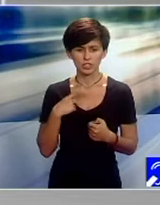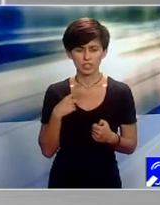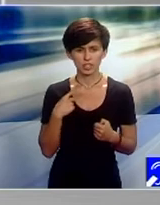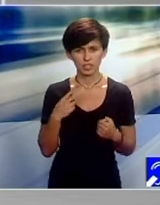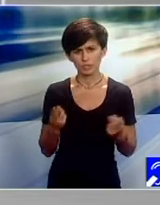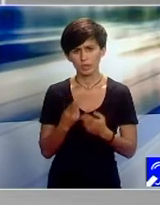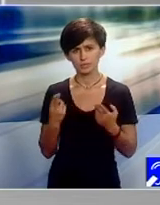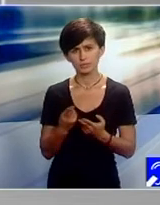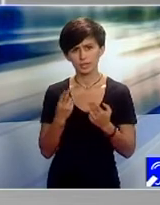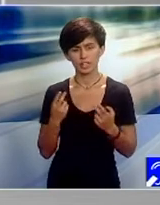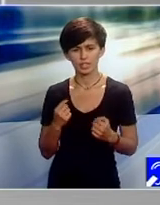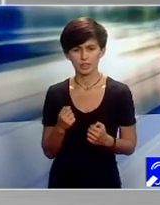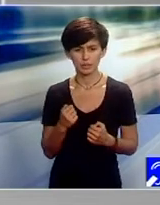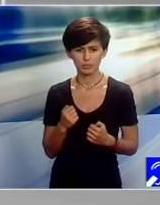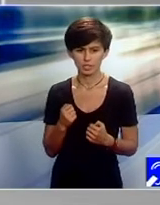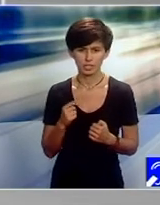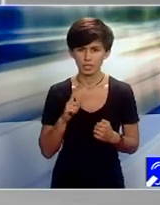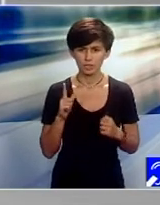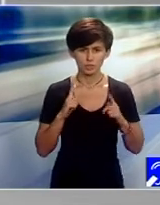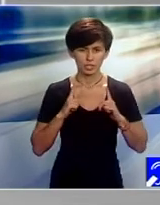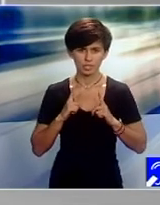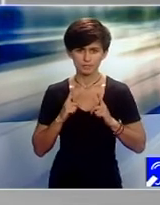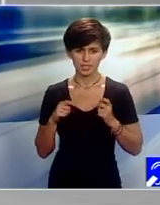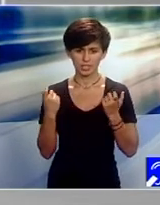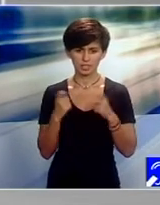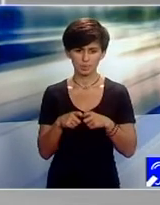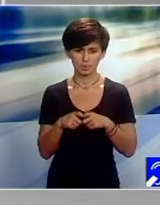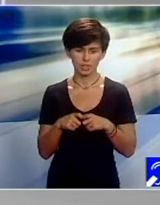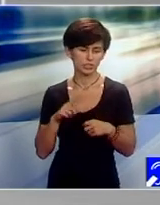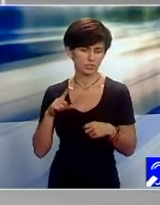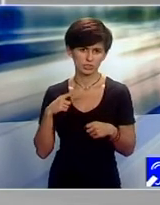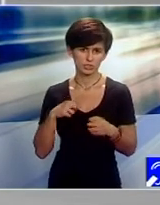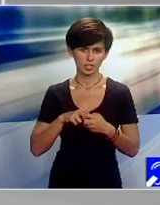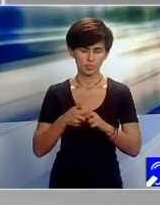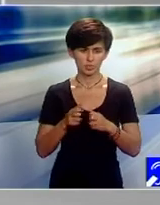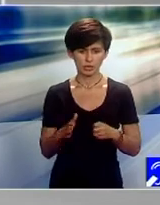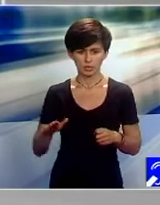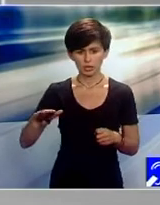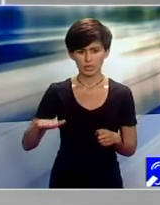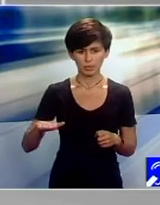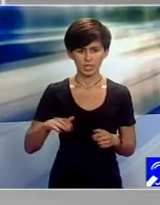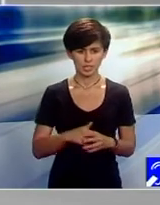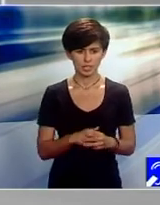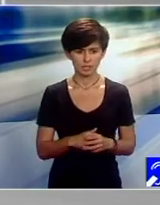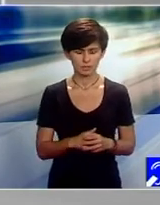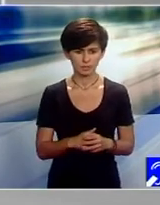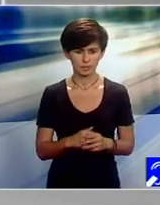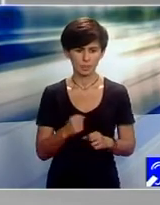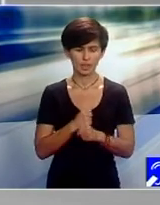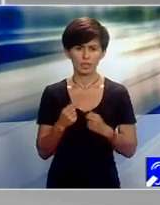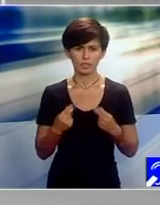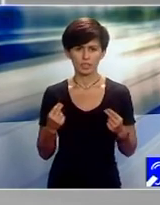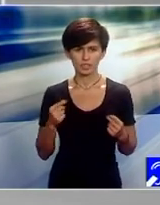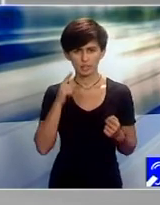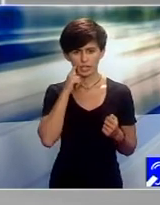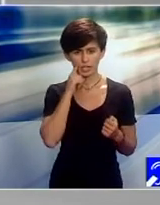mai eficientă, nu stai în ambuteiaje și nu ai așa o problemă de parcat. Nu de dragoste merg. Foarte mulți merg pur și simplu că